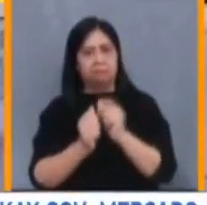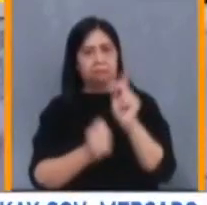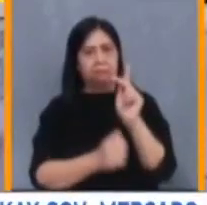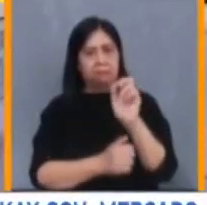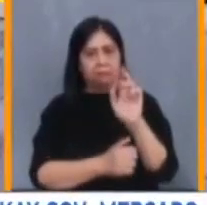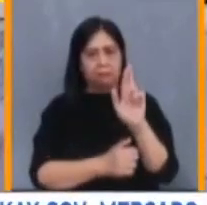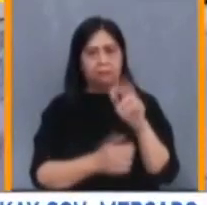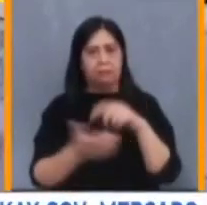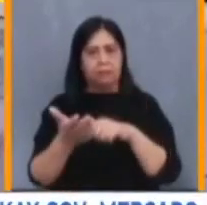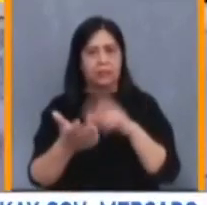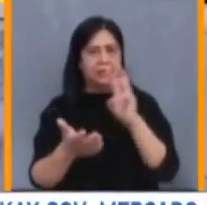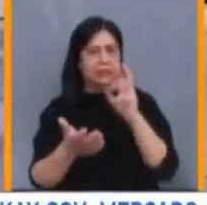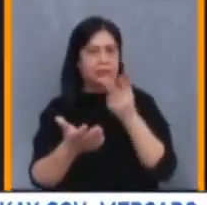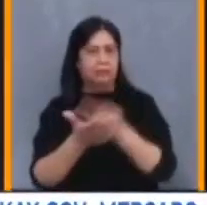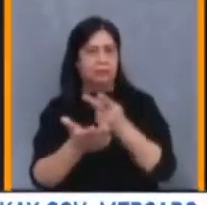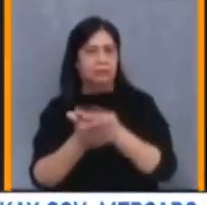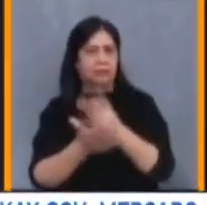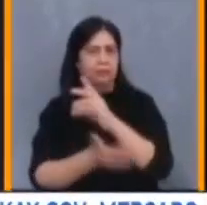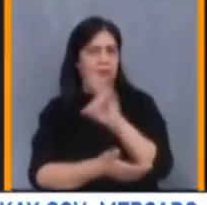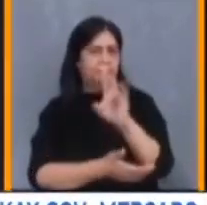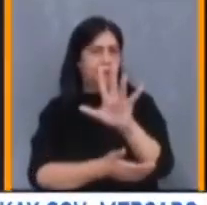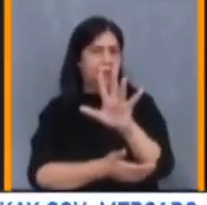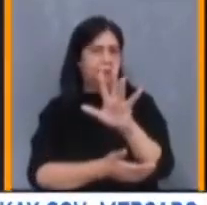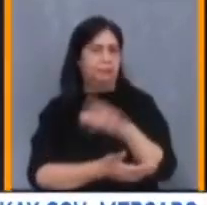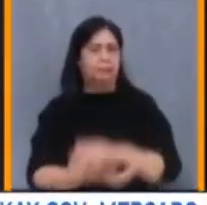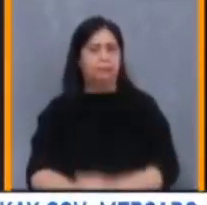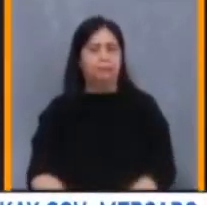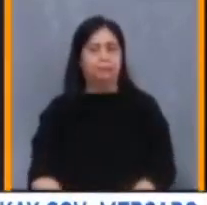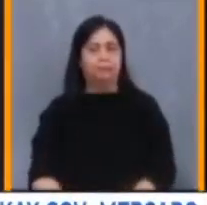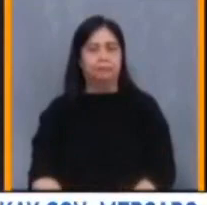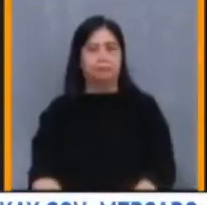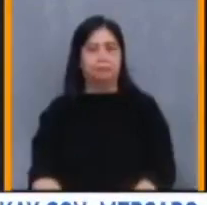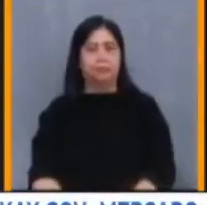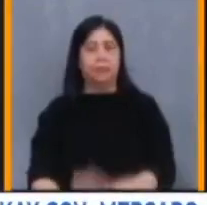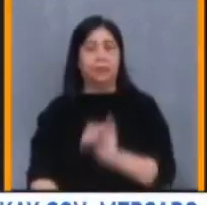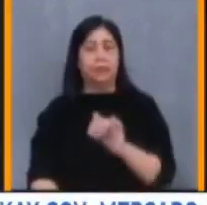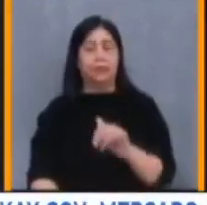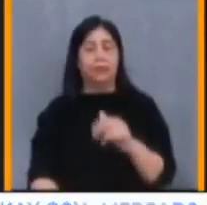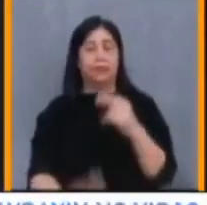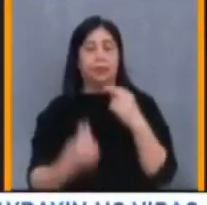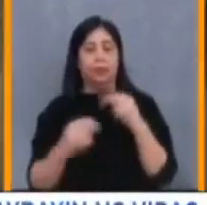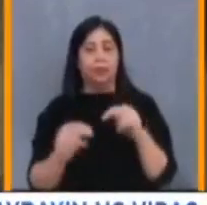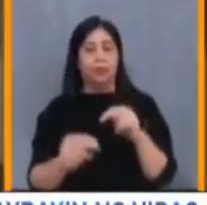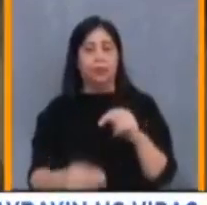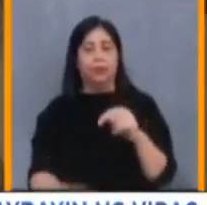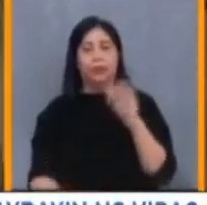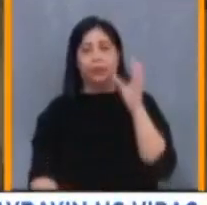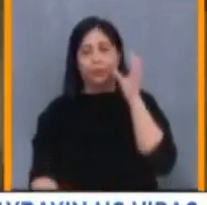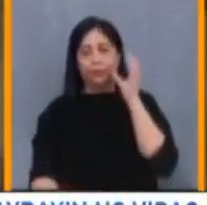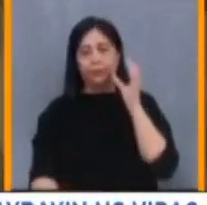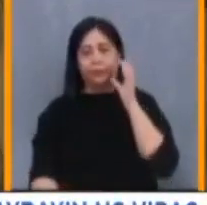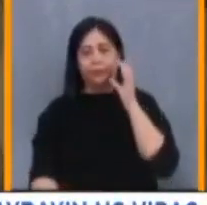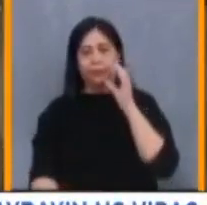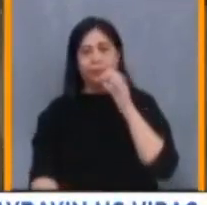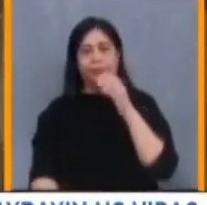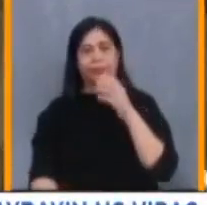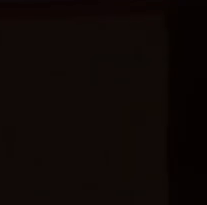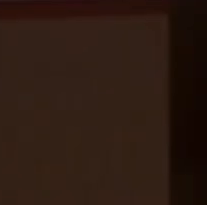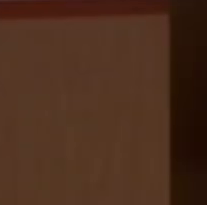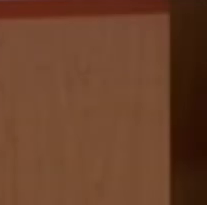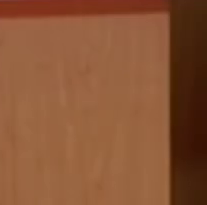and 75 centavos. Yan ang unang balita. Corinne Katibayan, Buong Puso para sa